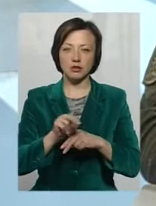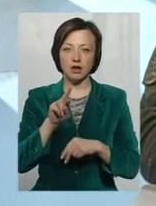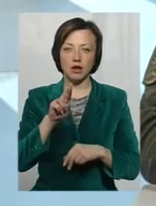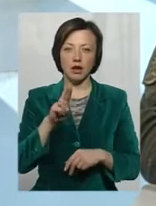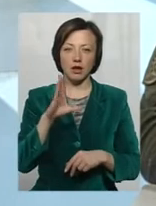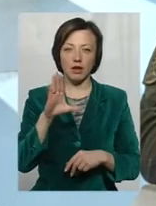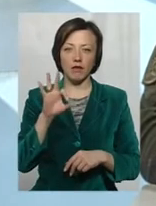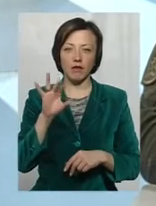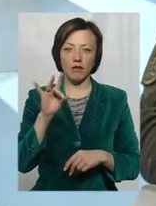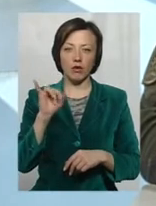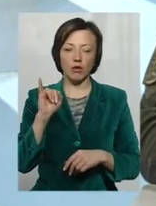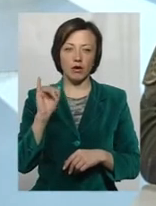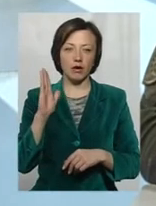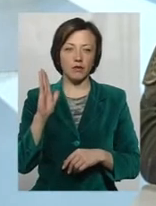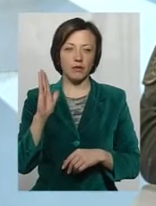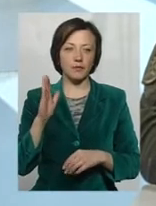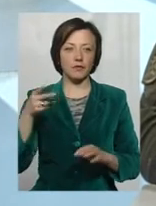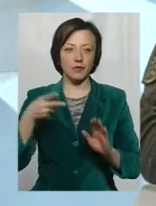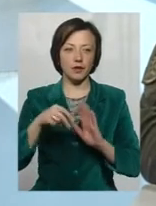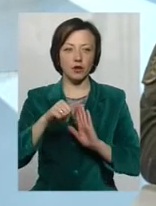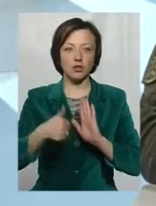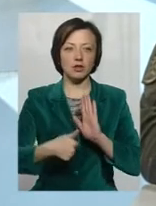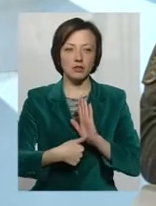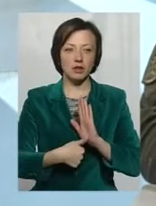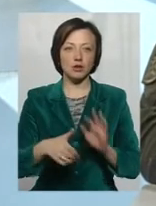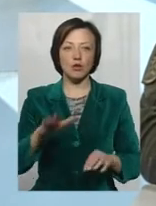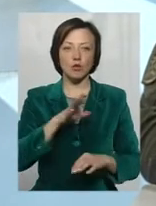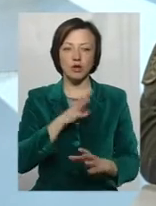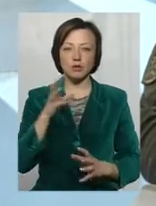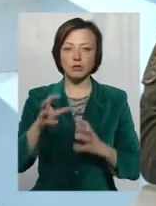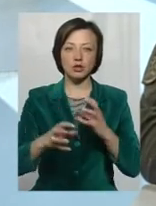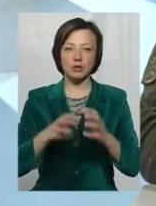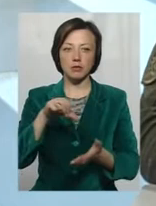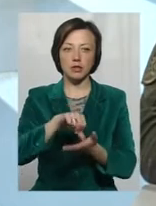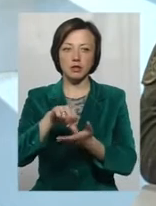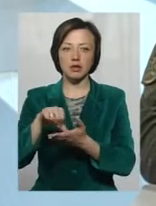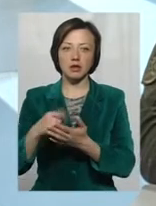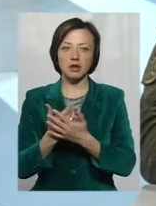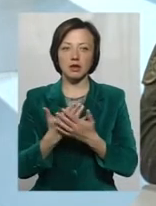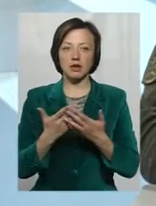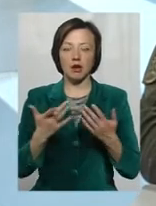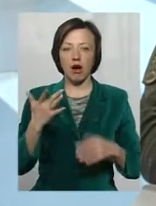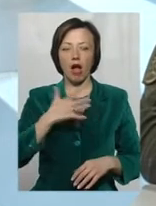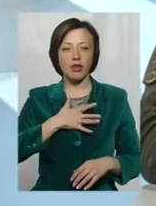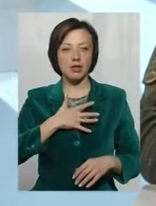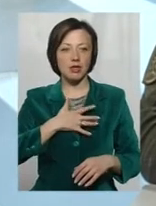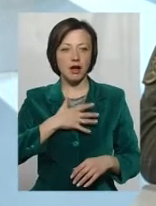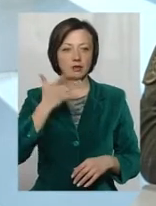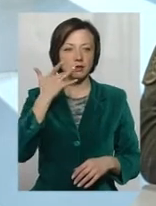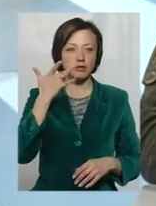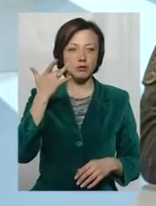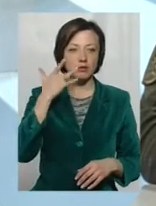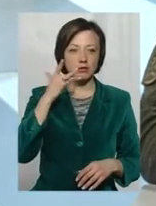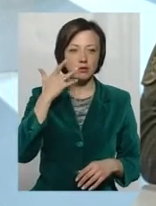полігону Rapid Training 2016, де були міжнародні представники різних армій, це і Канади, і Сполучених Штатів Америки,